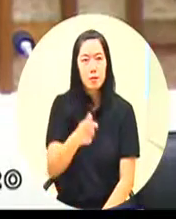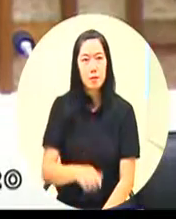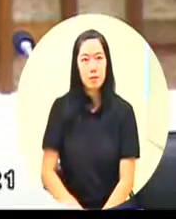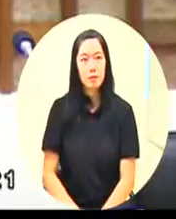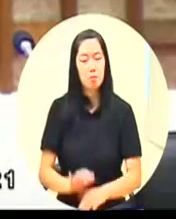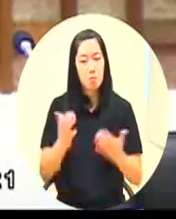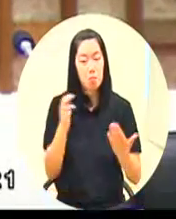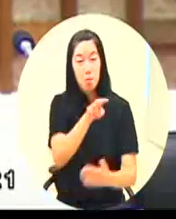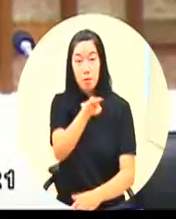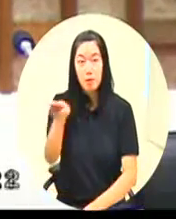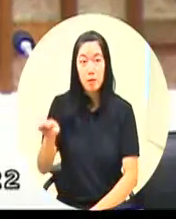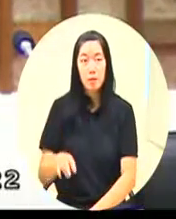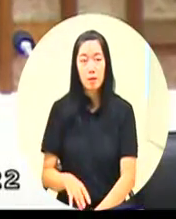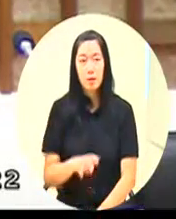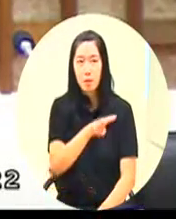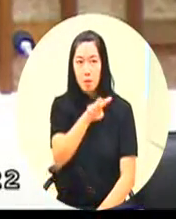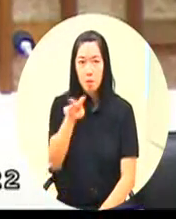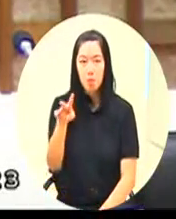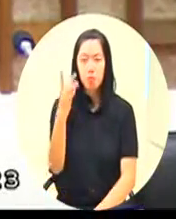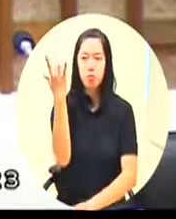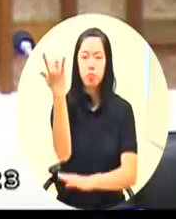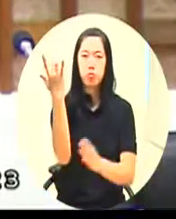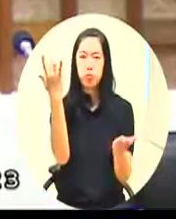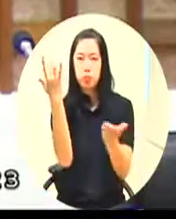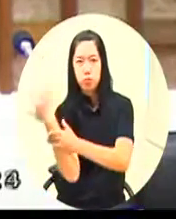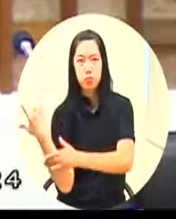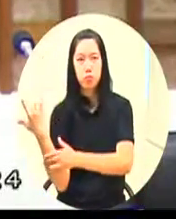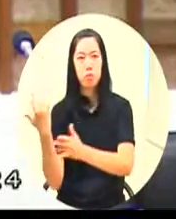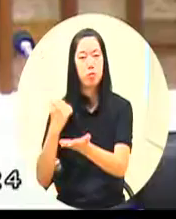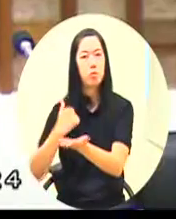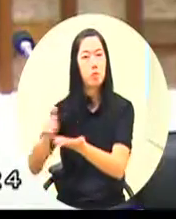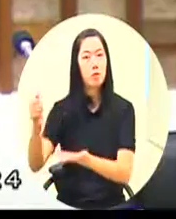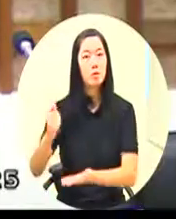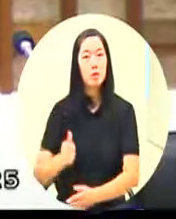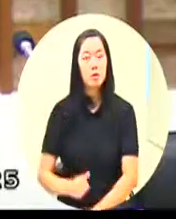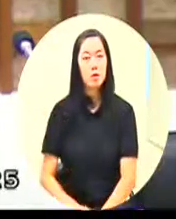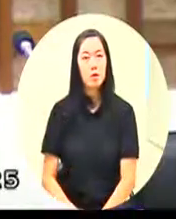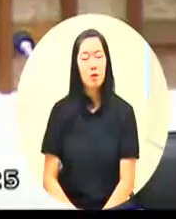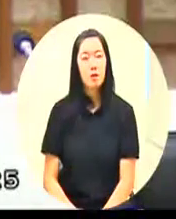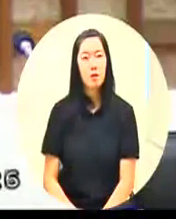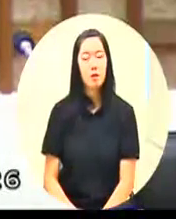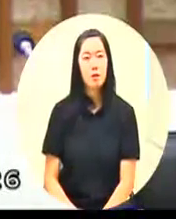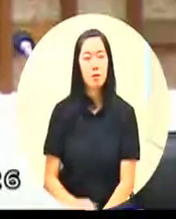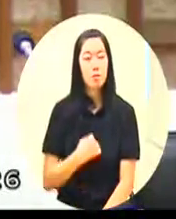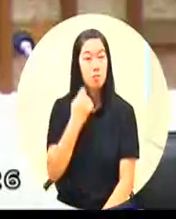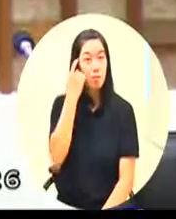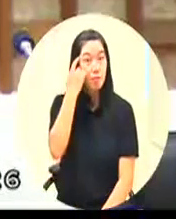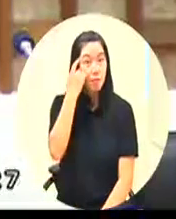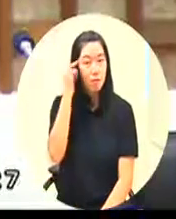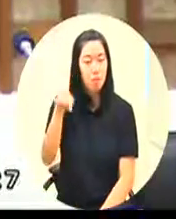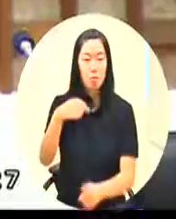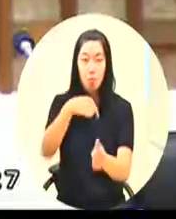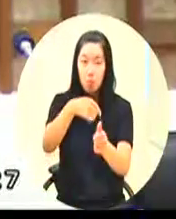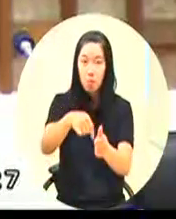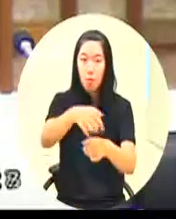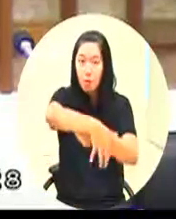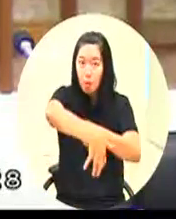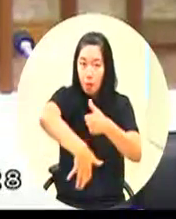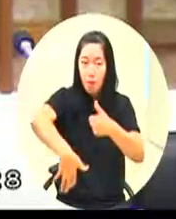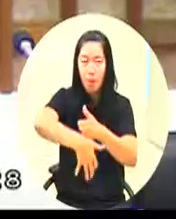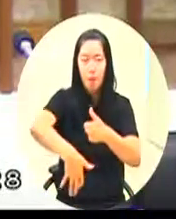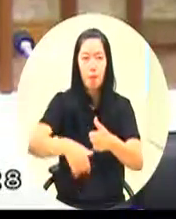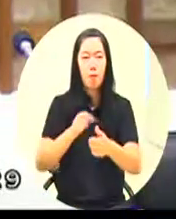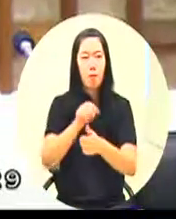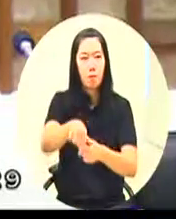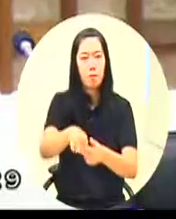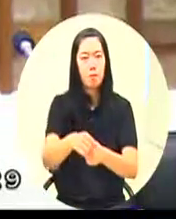我看都是就地正法就已经把它处理掉了。 其实我们 所以让我们觉得哈，你教育体系的你这些